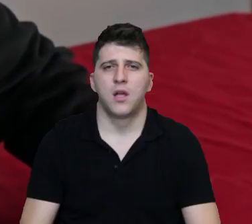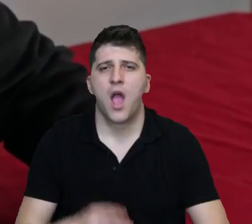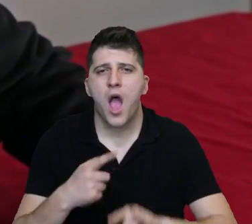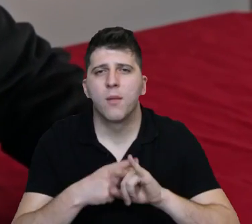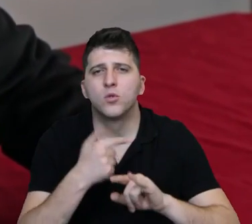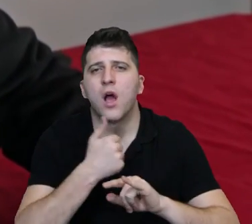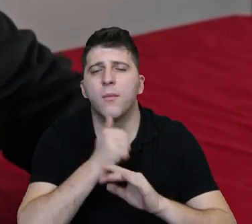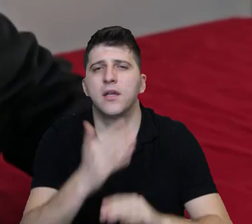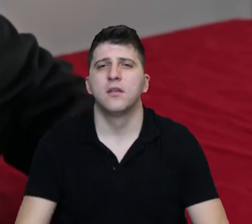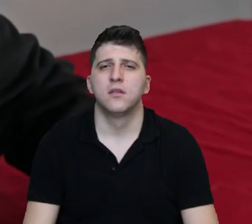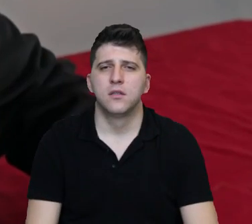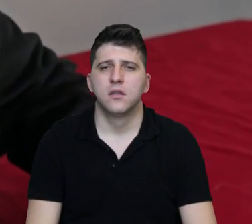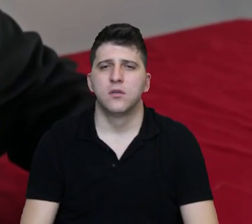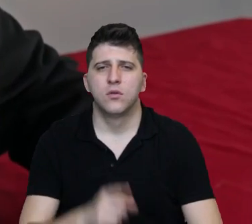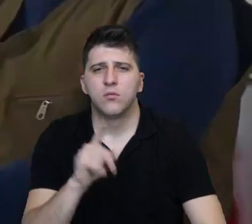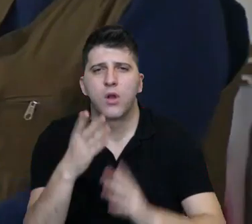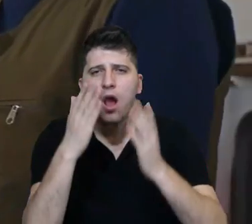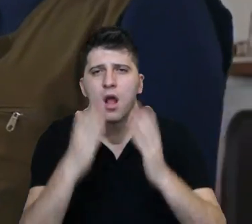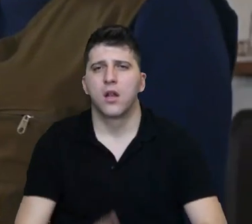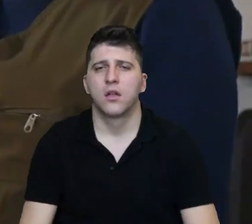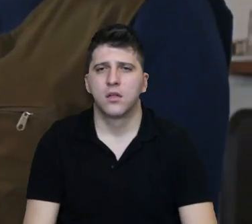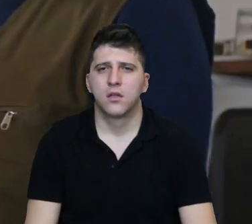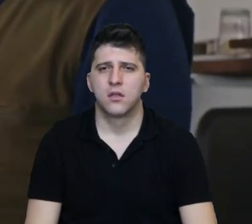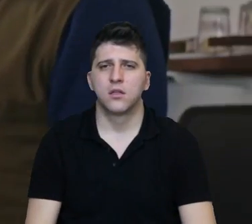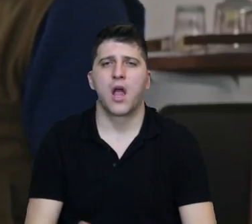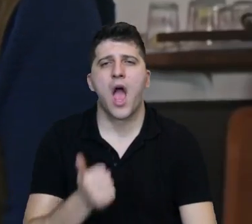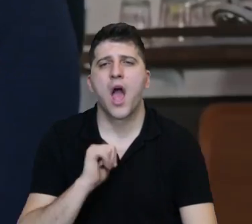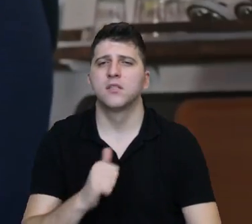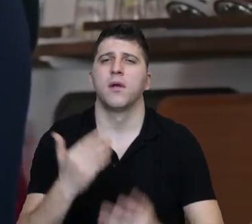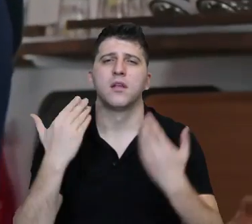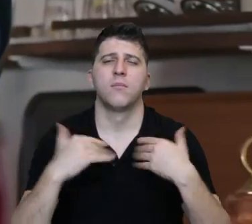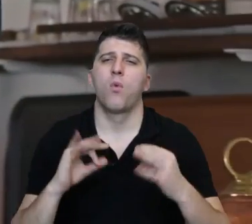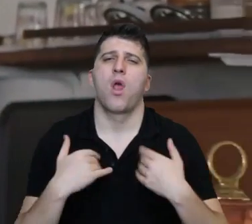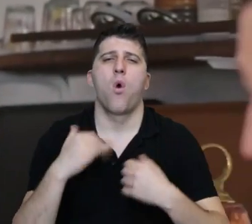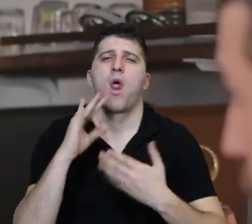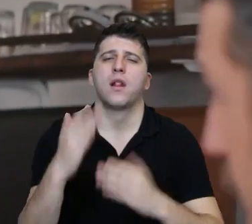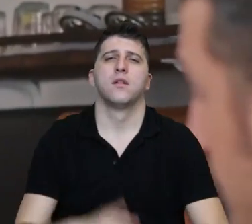Helmut abi, bu ne hal? Her zamanki halimi al.